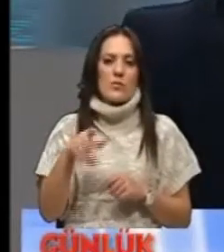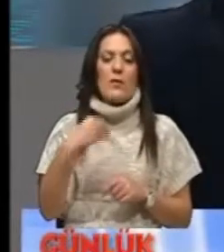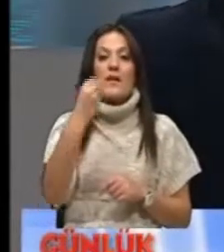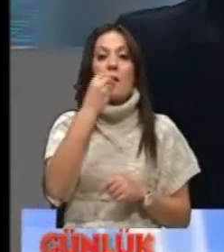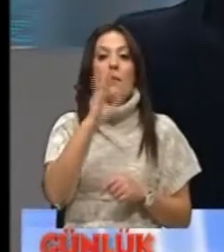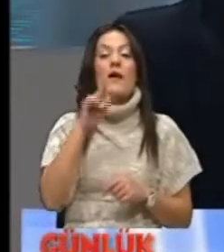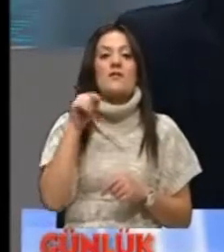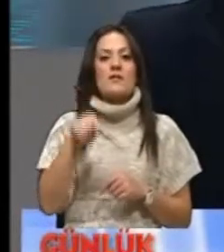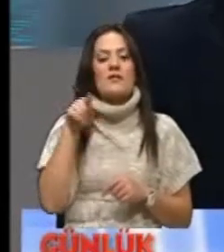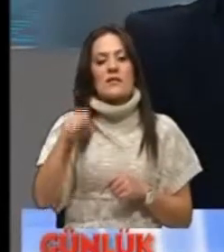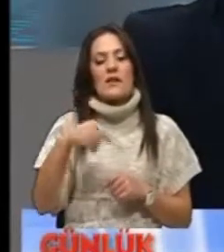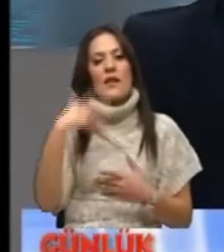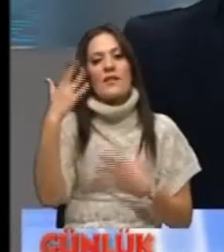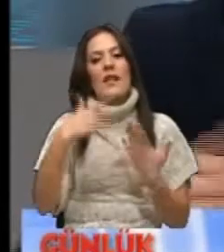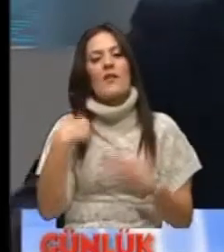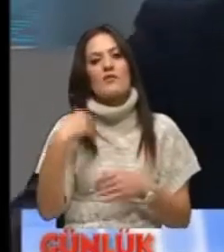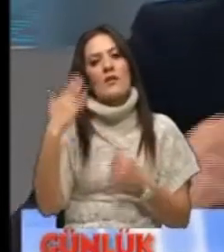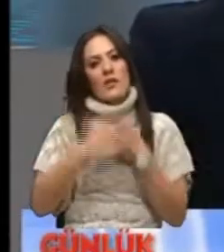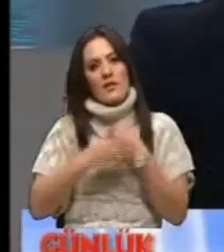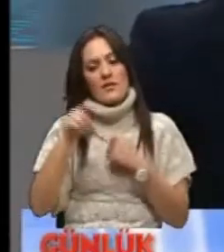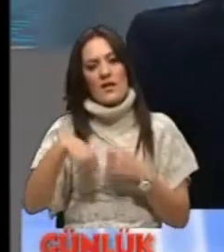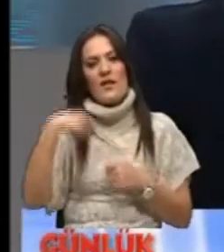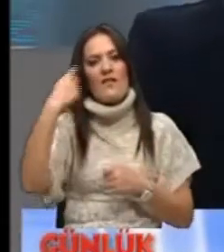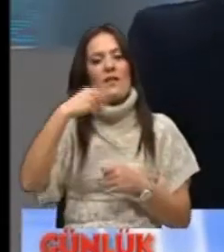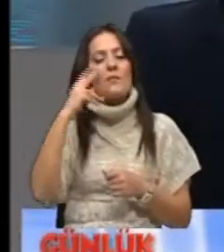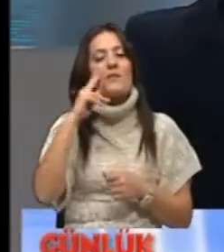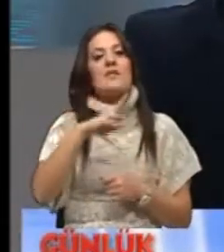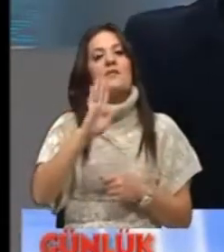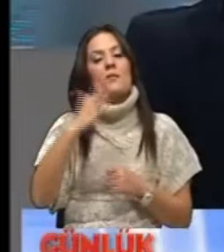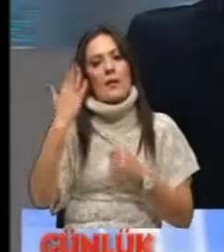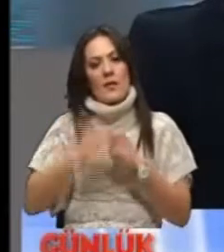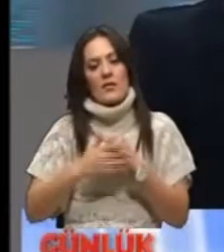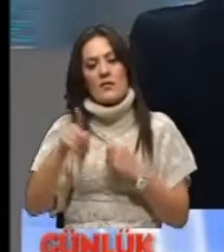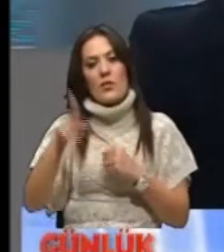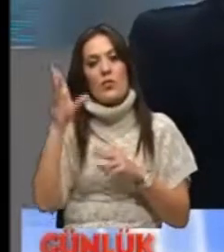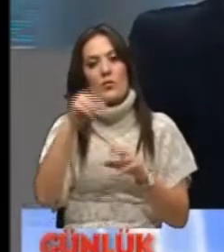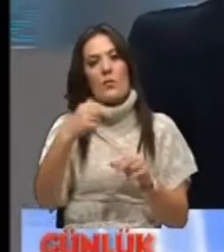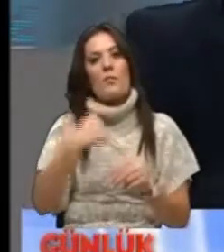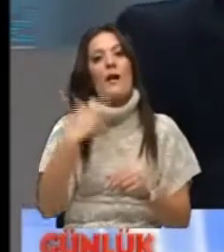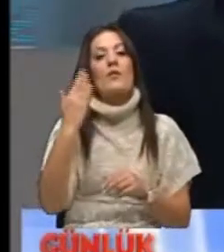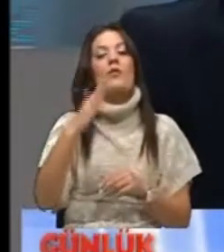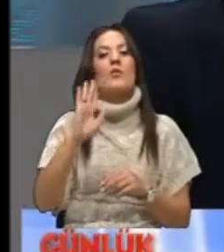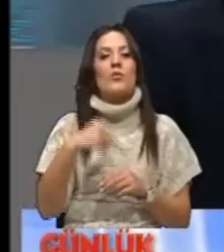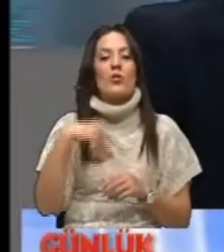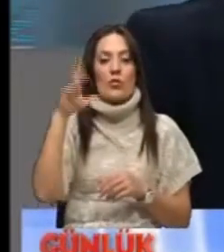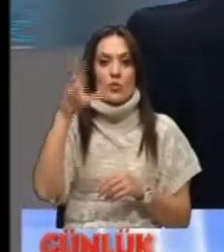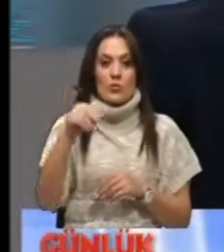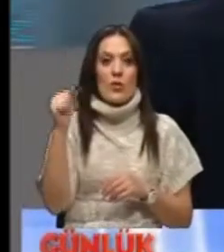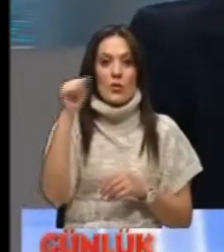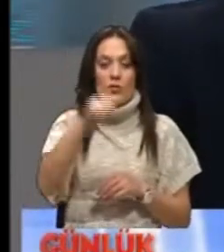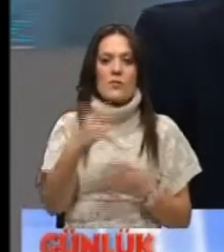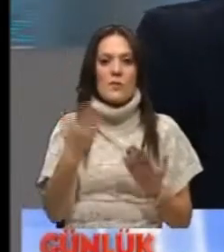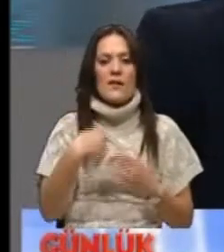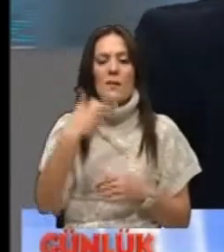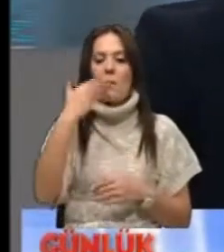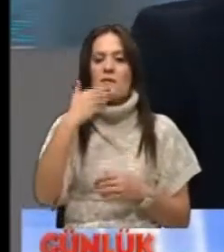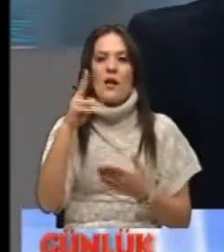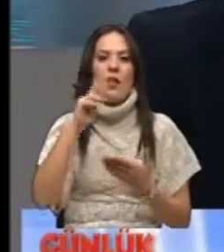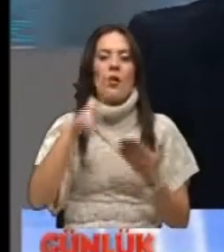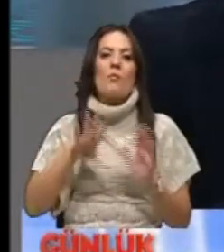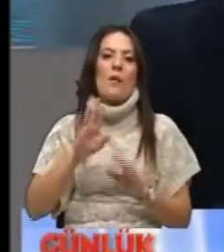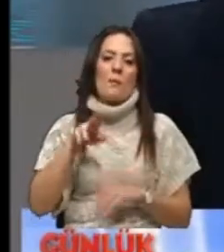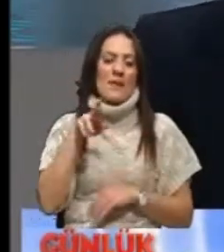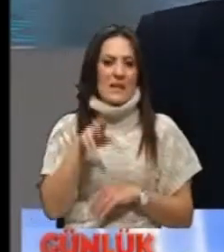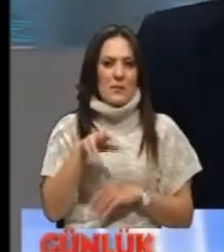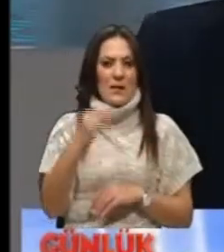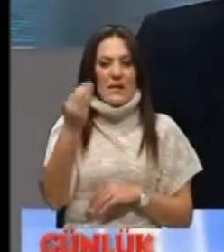İşte yemezsen sana televizyon izletmem, çizgi film izletmem, seni uyutmaya ben götürmem, uyutmaya götürsem bile hikaye okumam